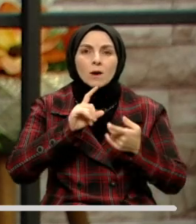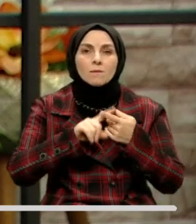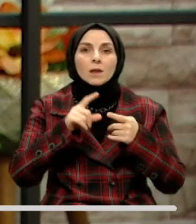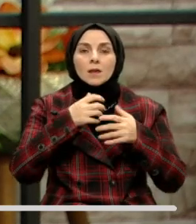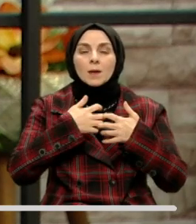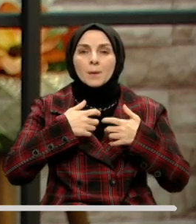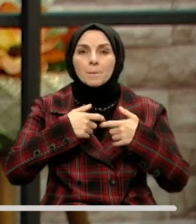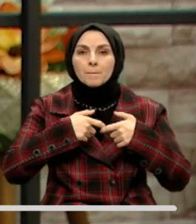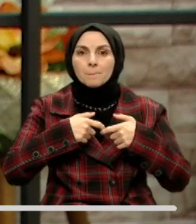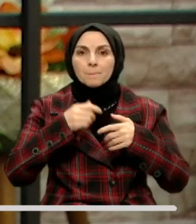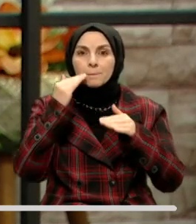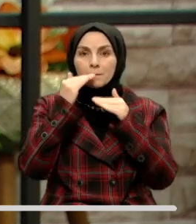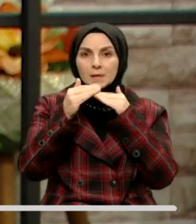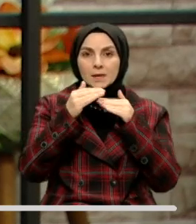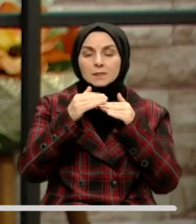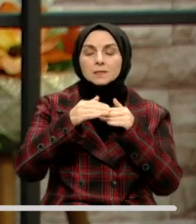bir karar.